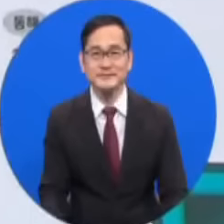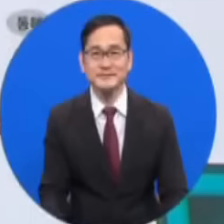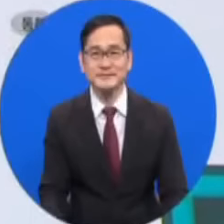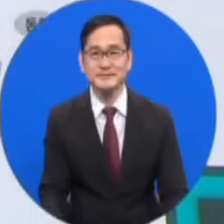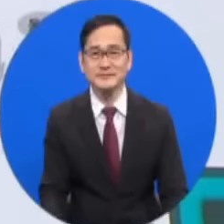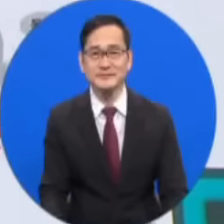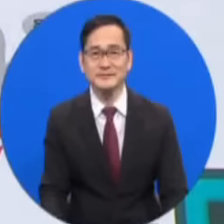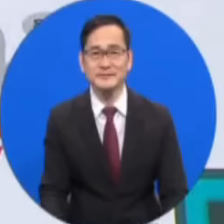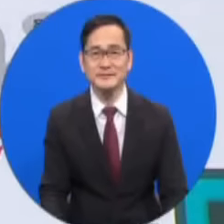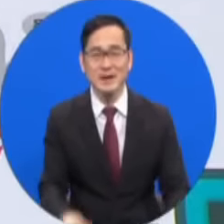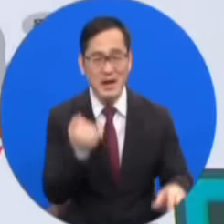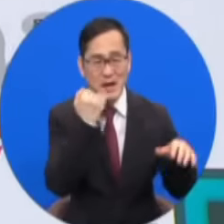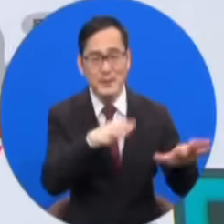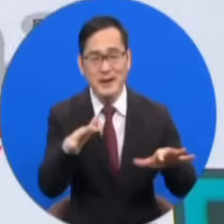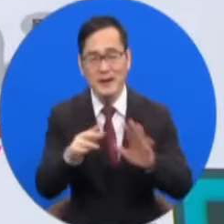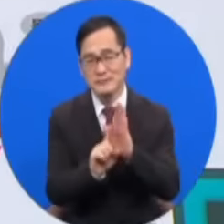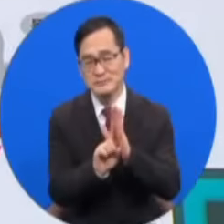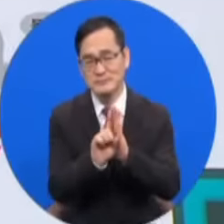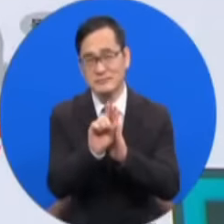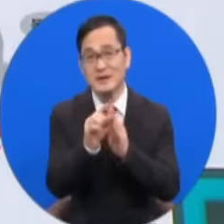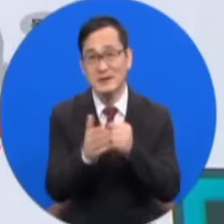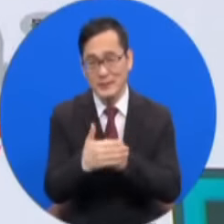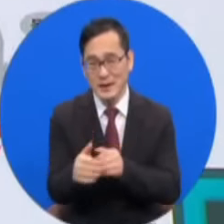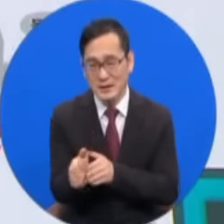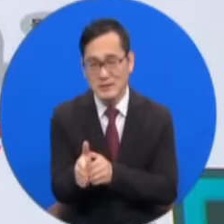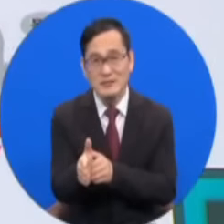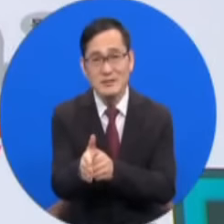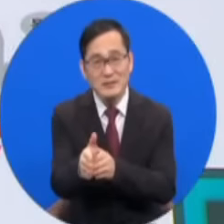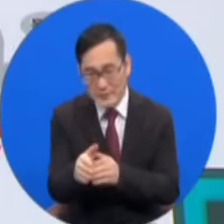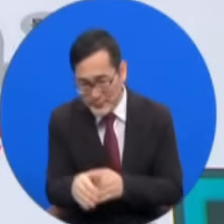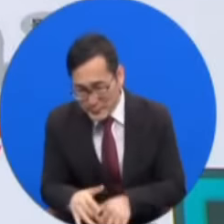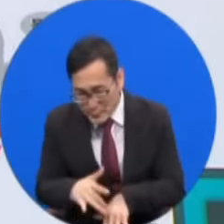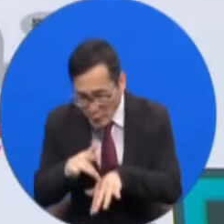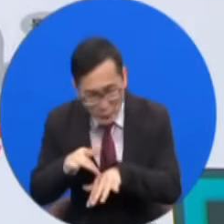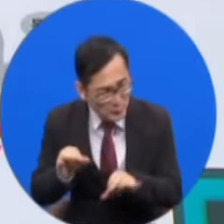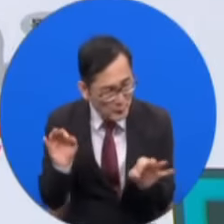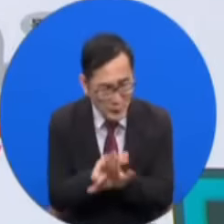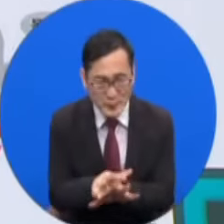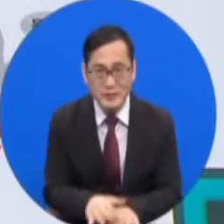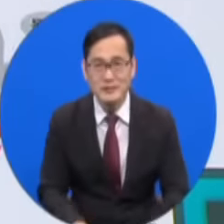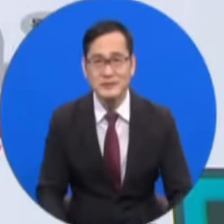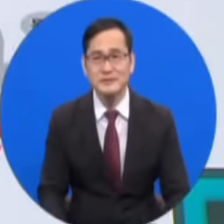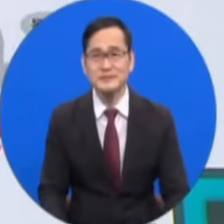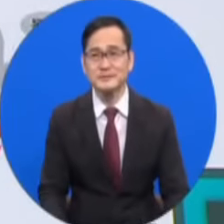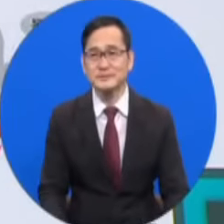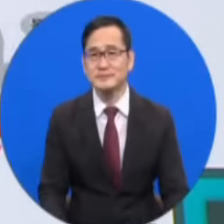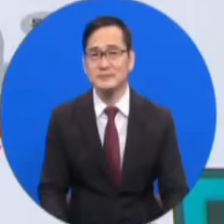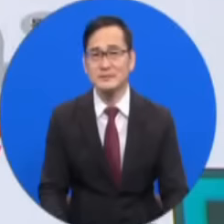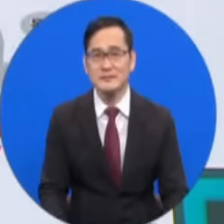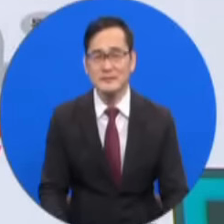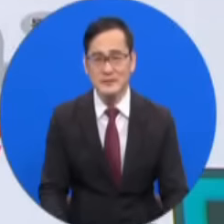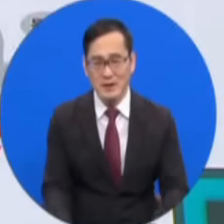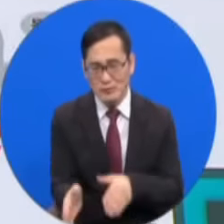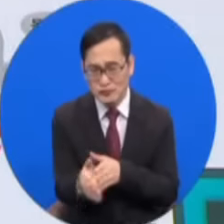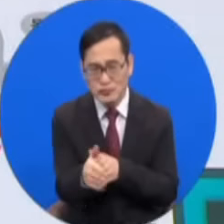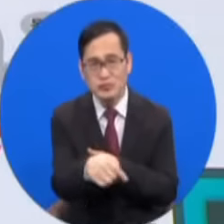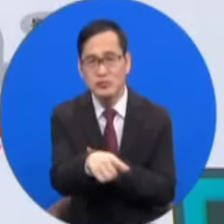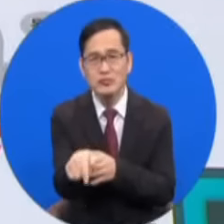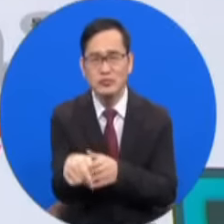그런데 따뜻한 바다 때문에 가을 전호가 실종됐다 이번엔 PC 플레이션 비상